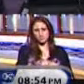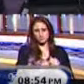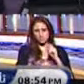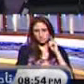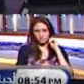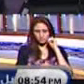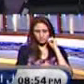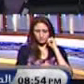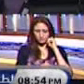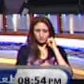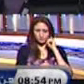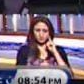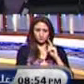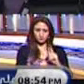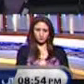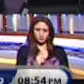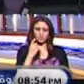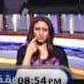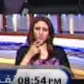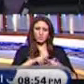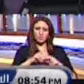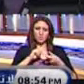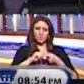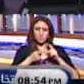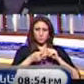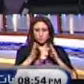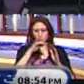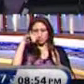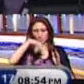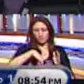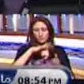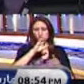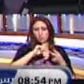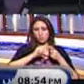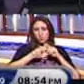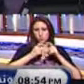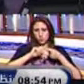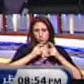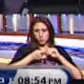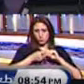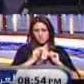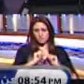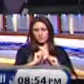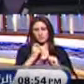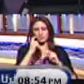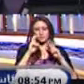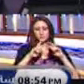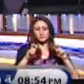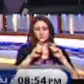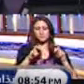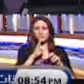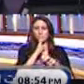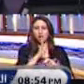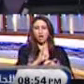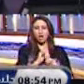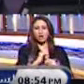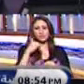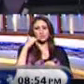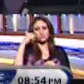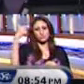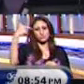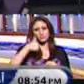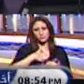عدد من محامي أسر شهداء مذبحة بورسعيد كشفوا عن ملخص لتقرير تقصي الحقائق في أحداث المذبحة. معنا على